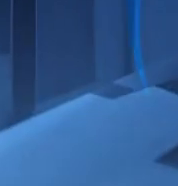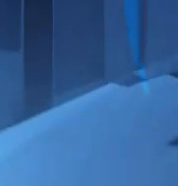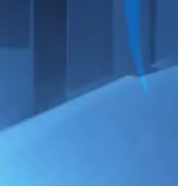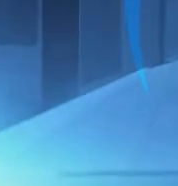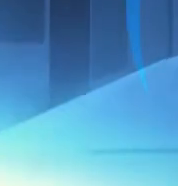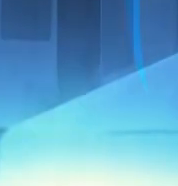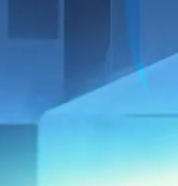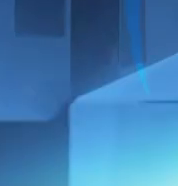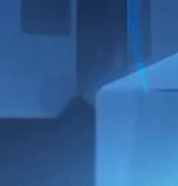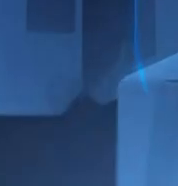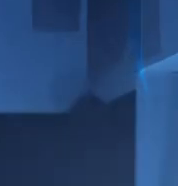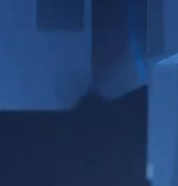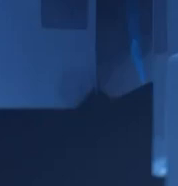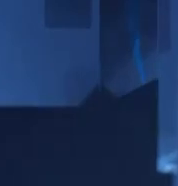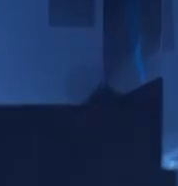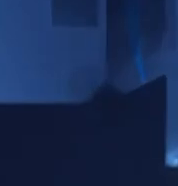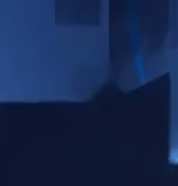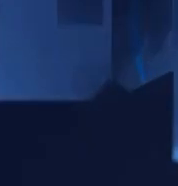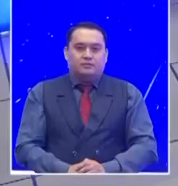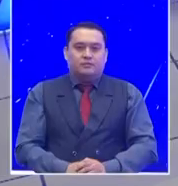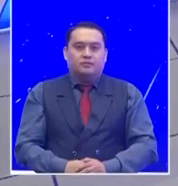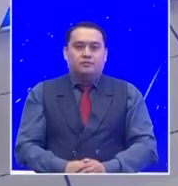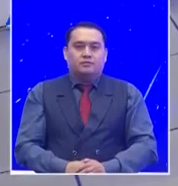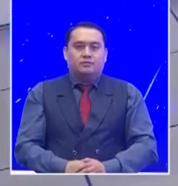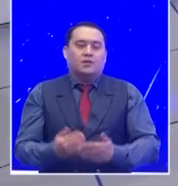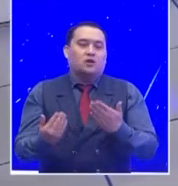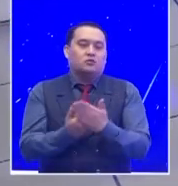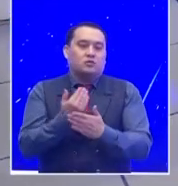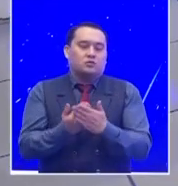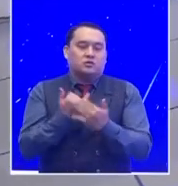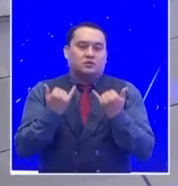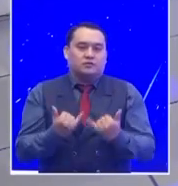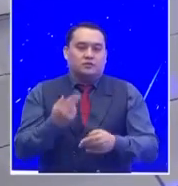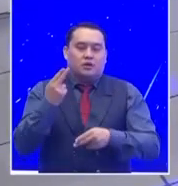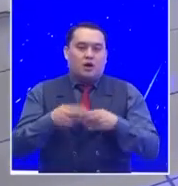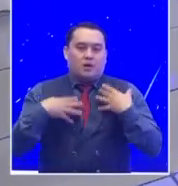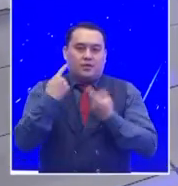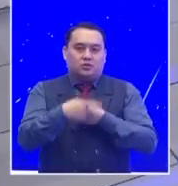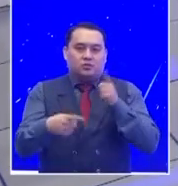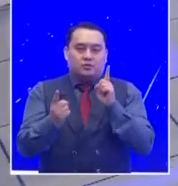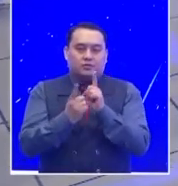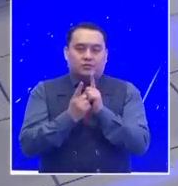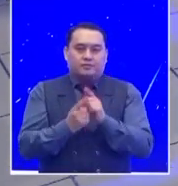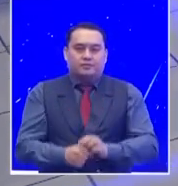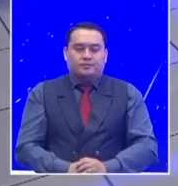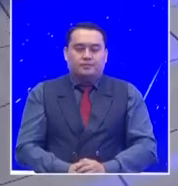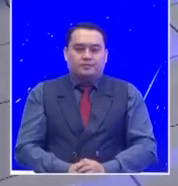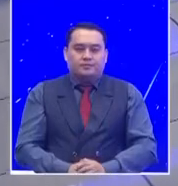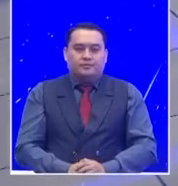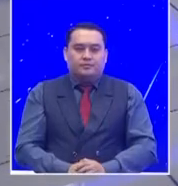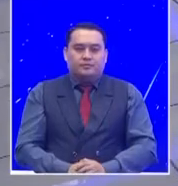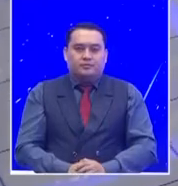Дюсенбек, телеканал ЖТСУ, Талдыкурган. Это была вся информация к этому часу. Спасибо за внимание. До свидания.